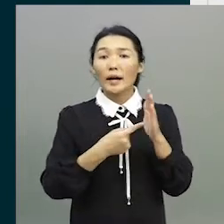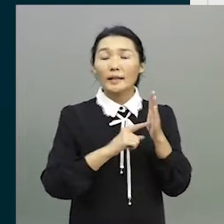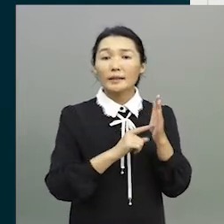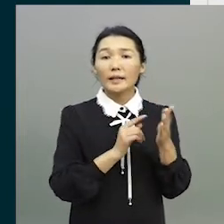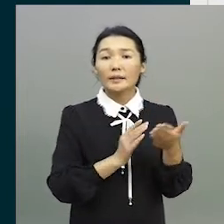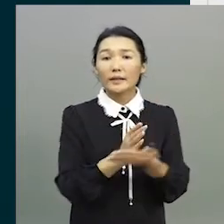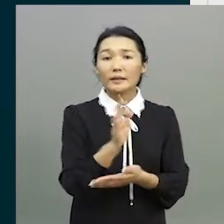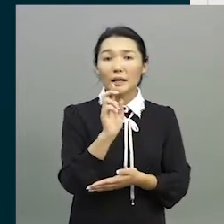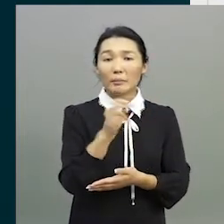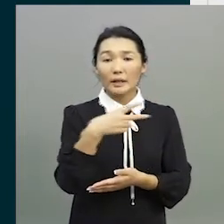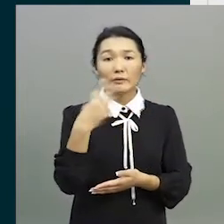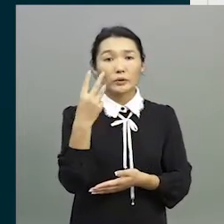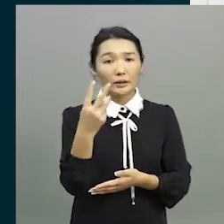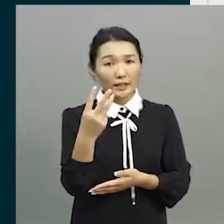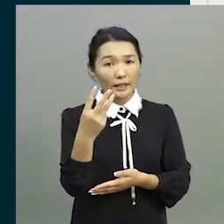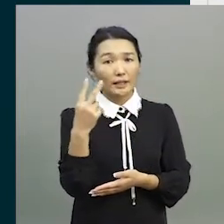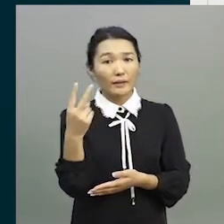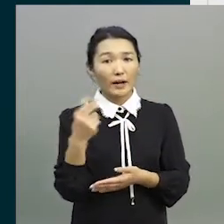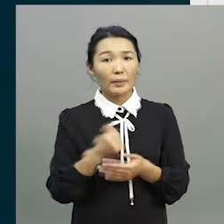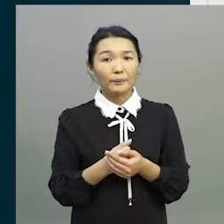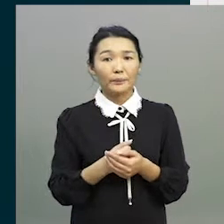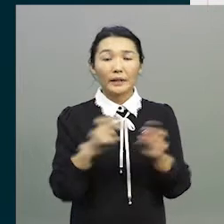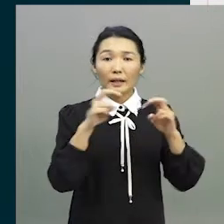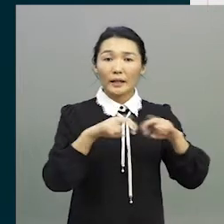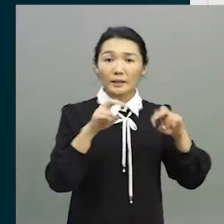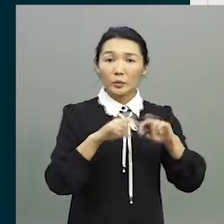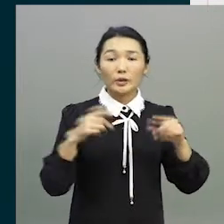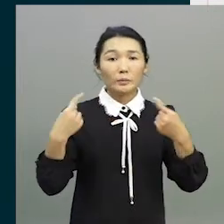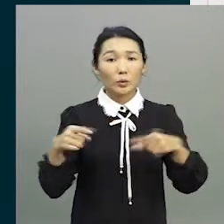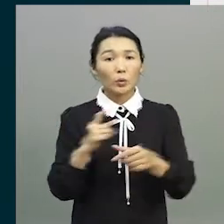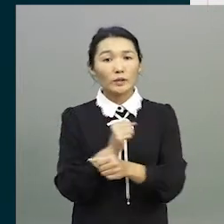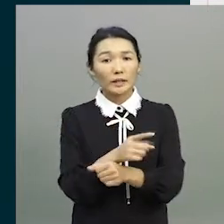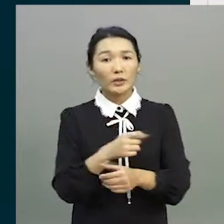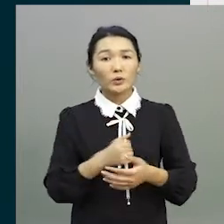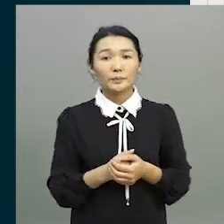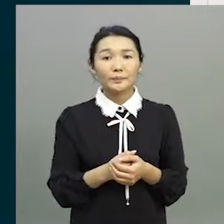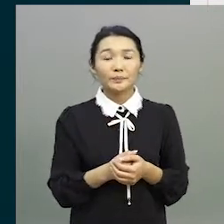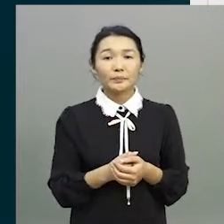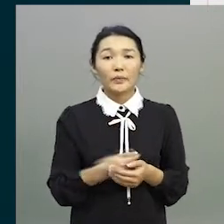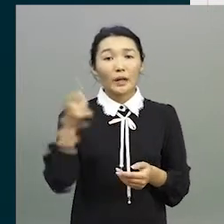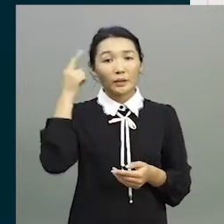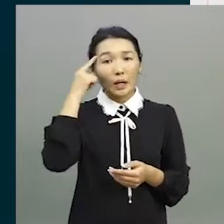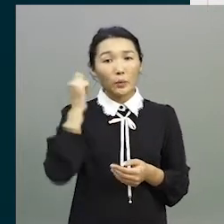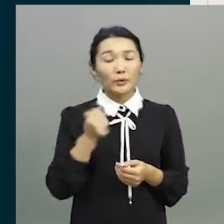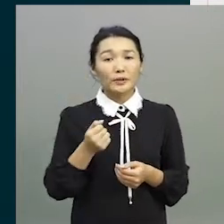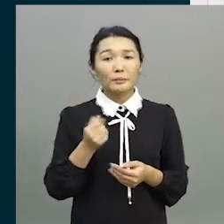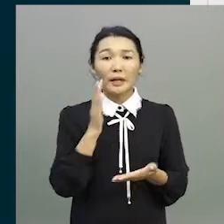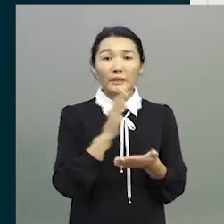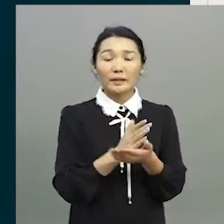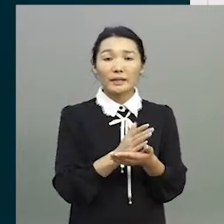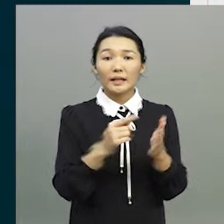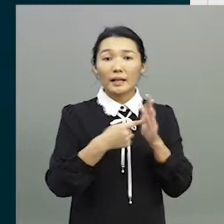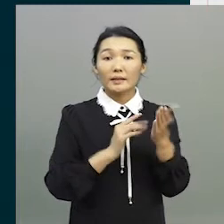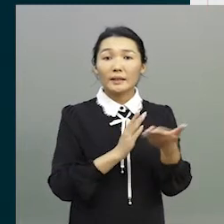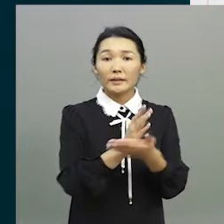равно 3 и 2 рассмотрим другую задачу допустим нам даны координаты вектора и